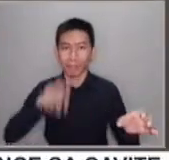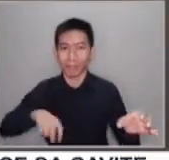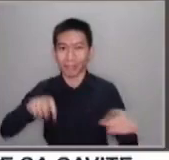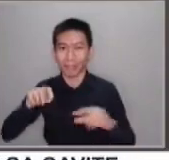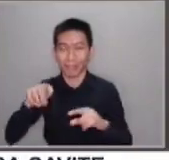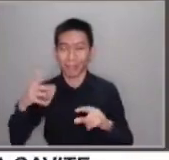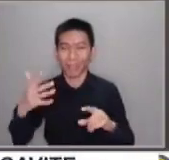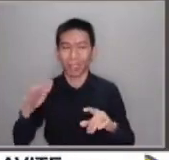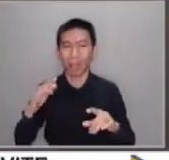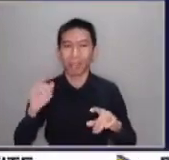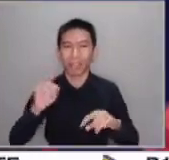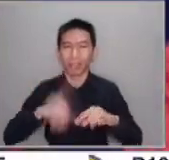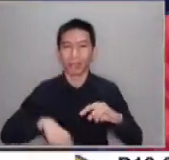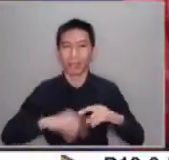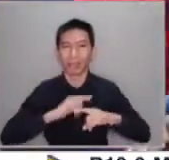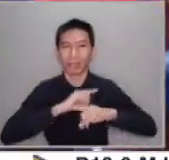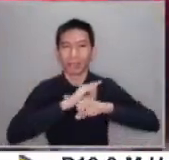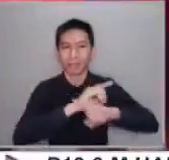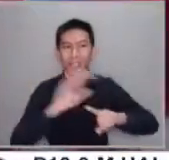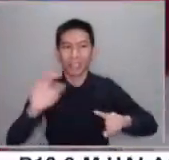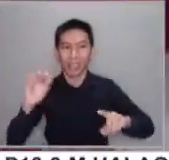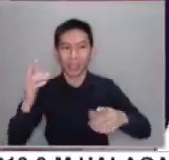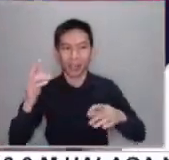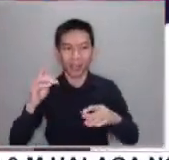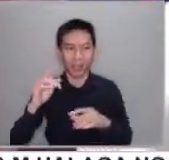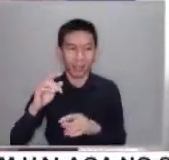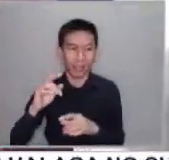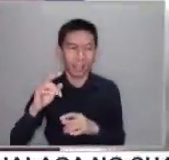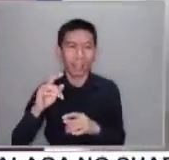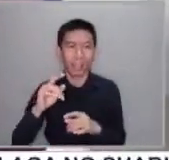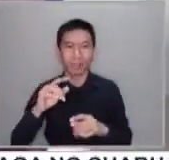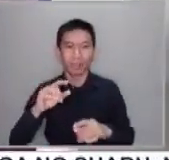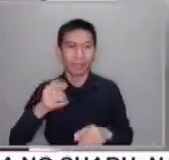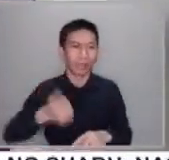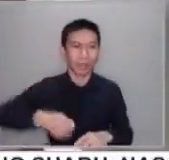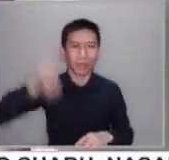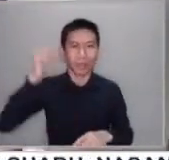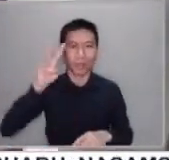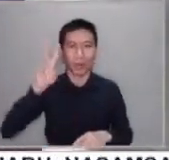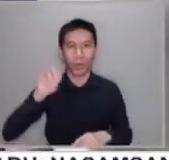niya madedepensahan ang kanyang titulo sa 2022